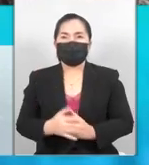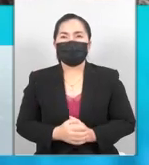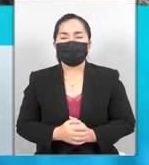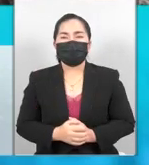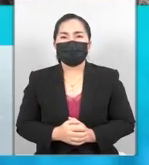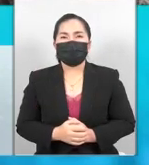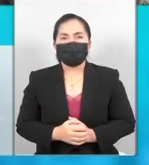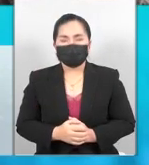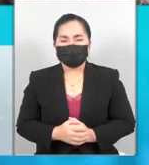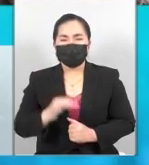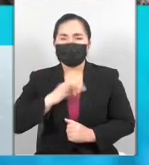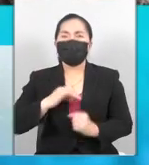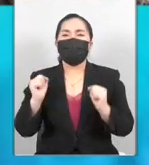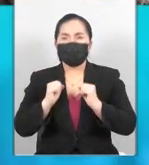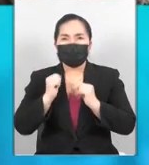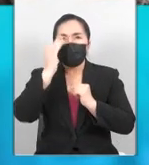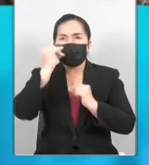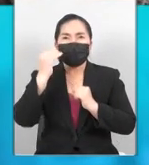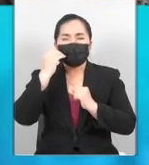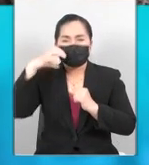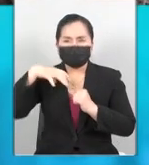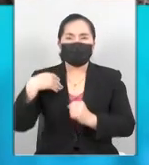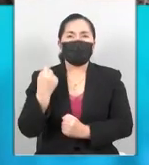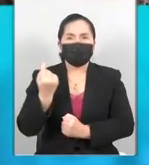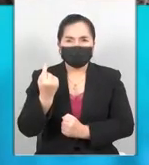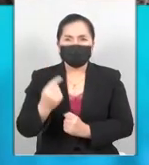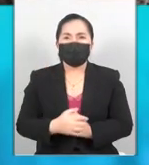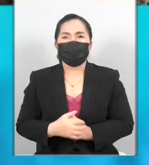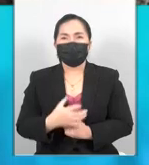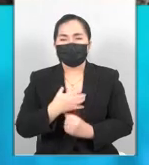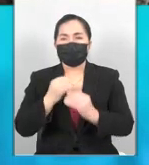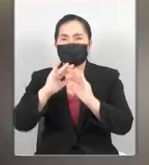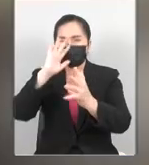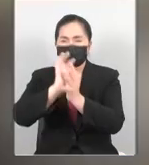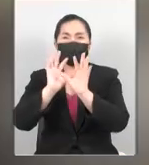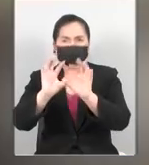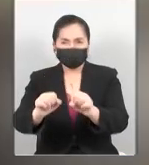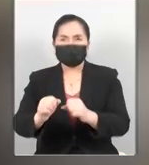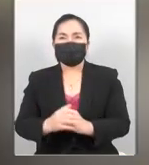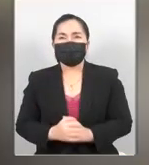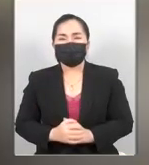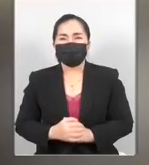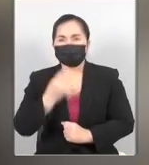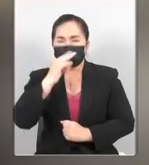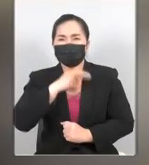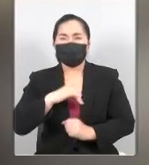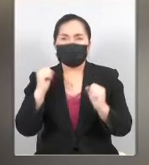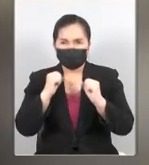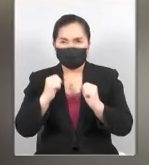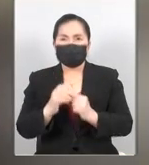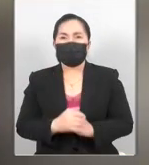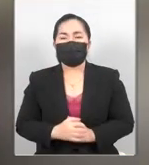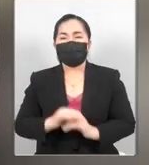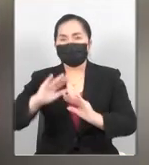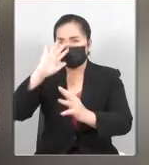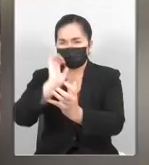ค่ะกลัวมากค่ะเพราะว่าบ้านอยู่หลังเดียวเลยแล้วก็คืออยากให้จับคนร้ายให้ได้เลยค่ะ เฮ้ยน่ากลัวจริงรายนี้น่ากลัวสภ.ลาดย่าต